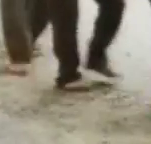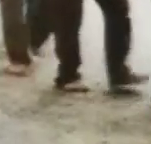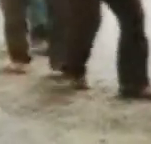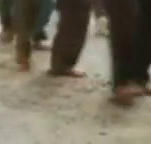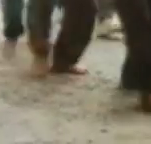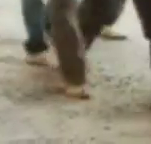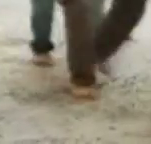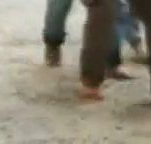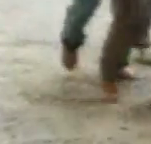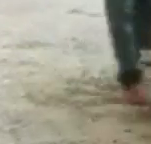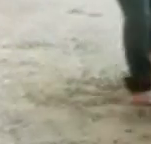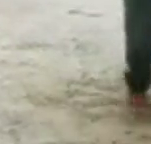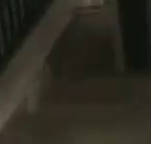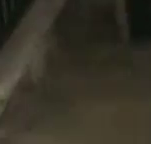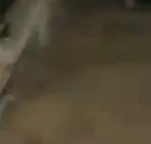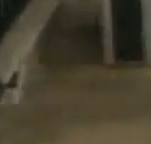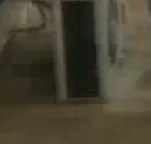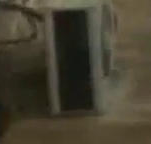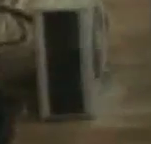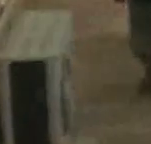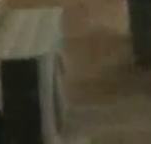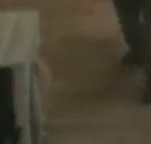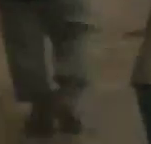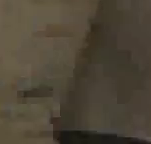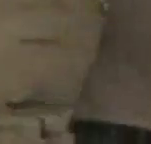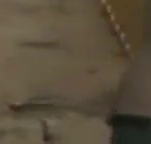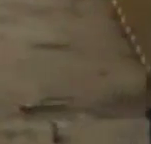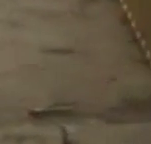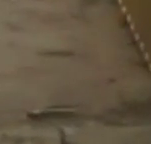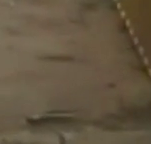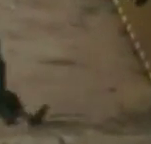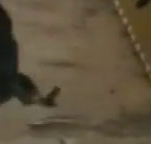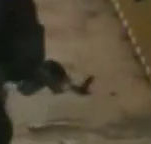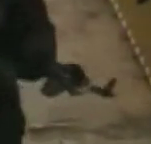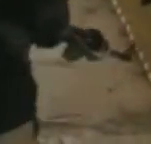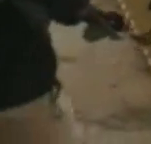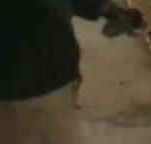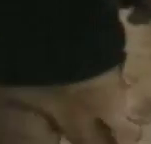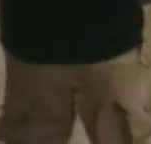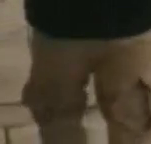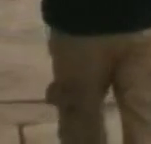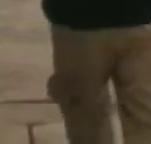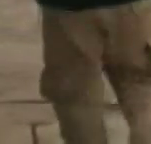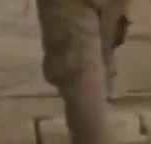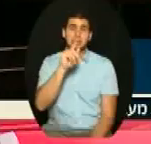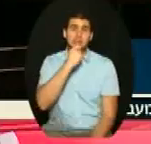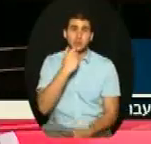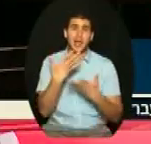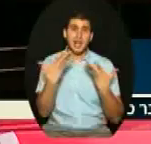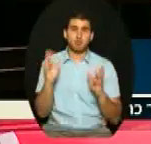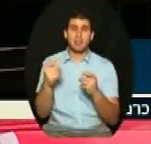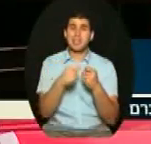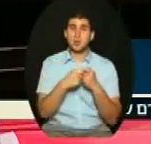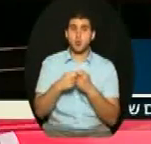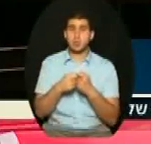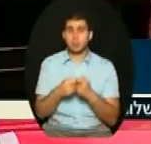עיראק וחלקים מסוריה, תוך שהוא טובח בכל מי שאינו מתיישר עם הקו הקיצוני של הארגון. זה אולי סוד הקסם האמיתי של הארגון